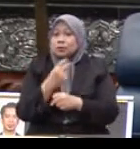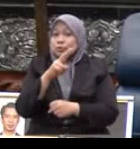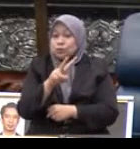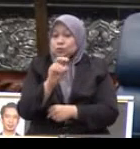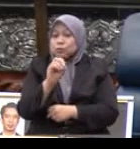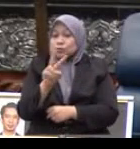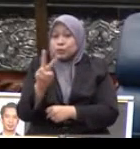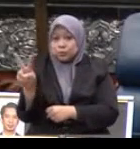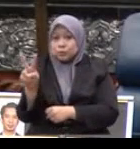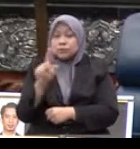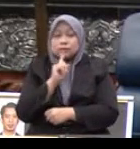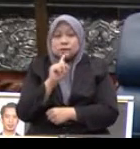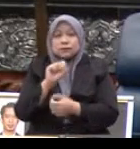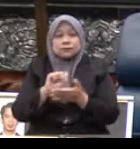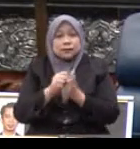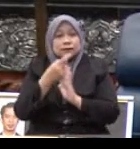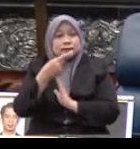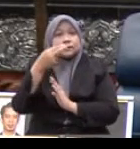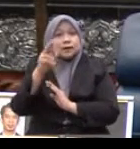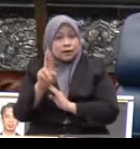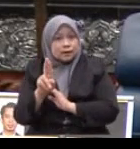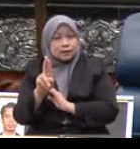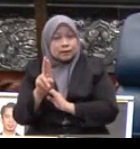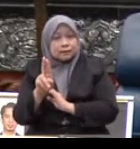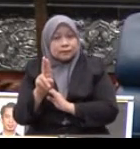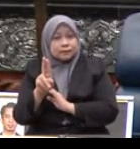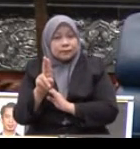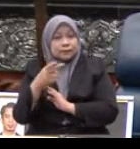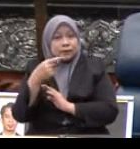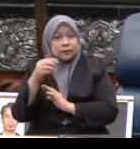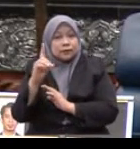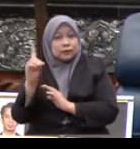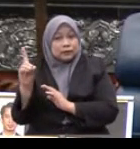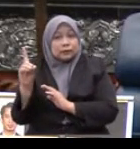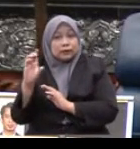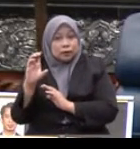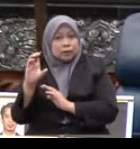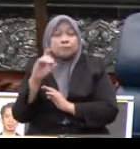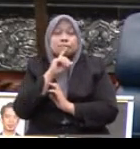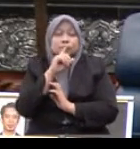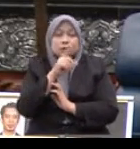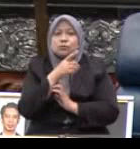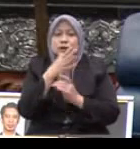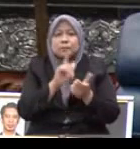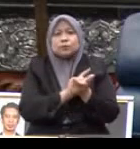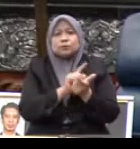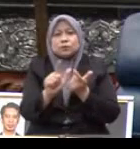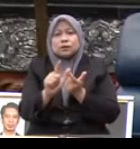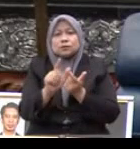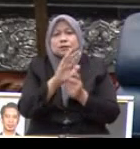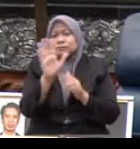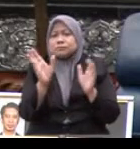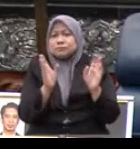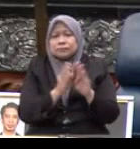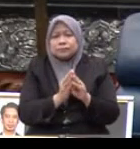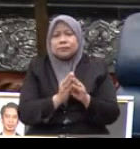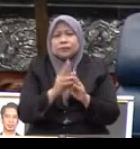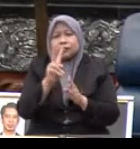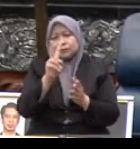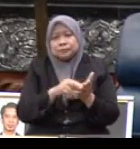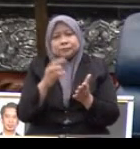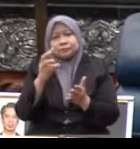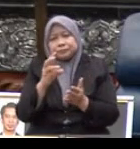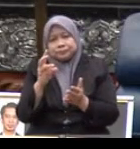2022 pembangunan Superman manusia berat atau tanaman 62 93 bilangan